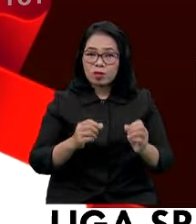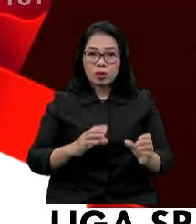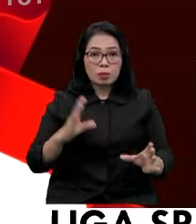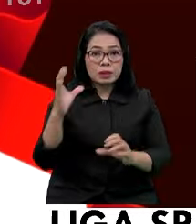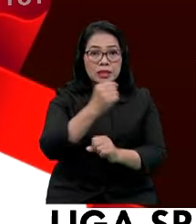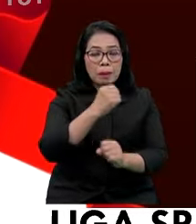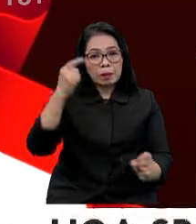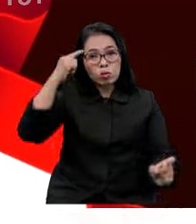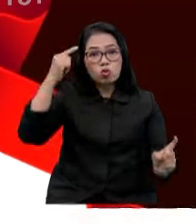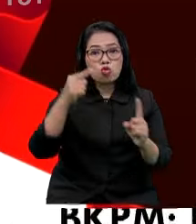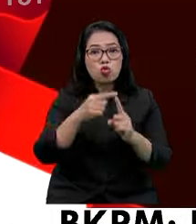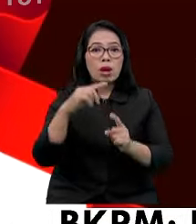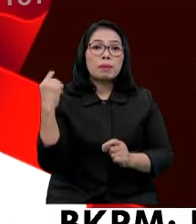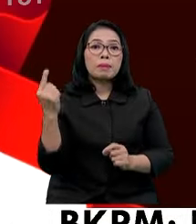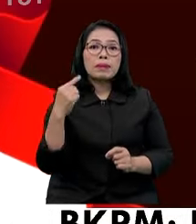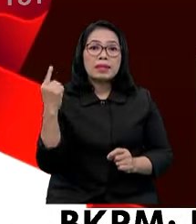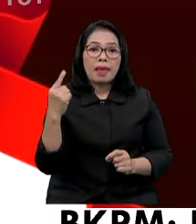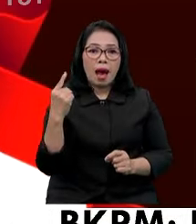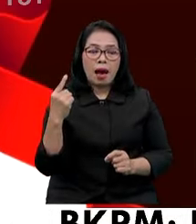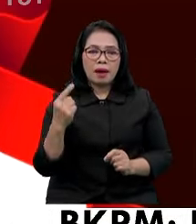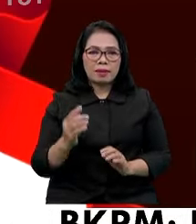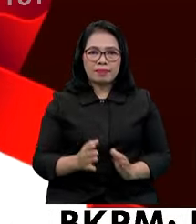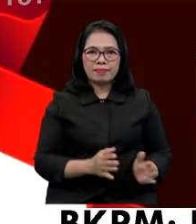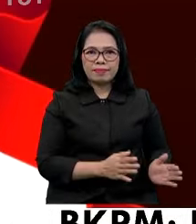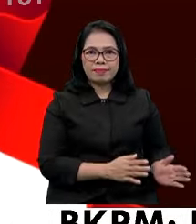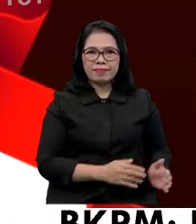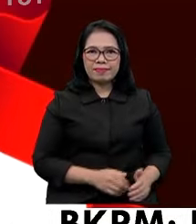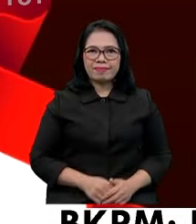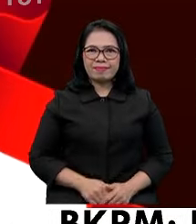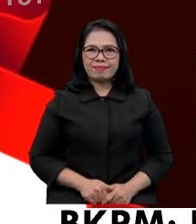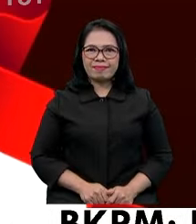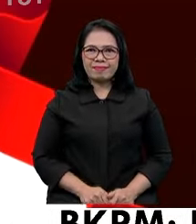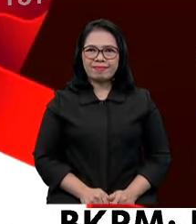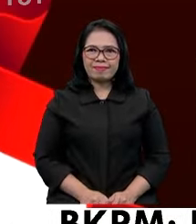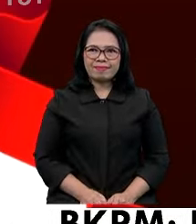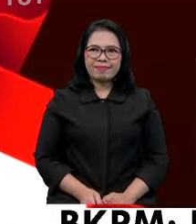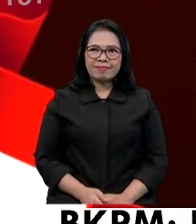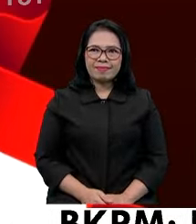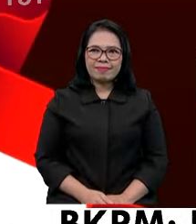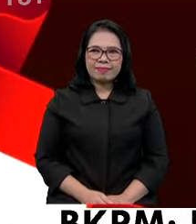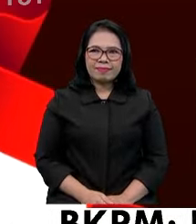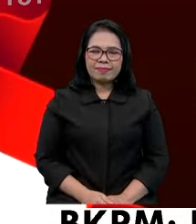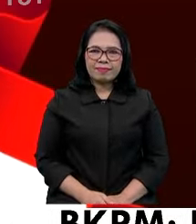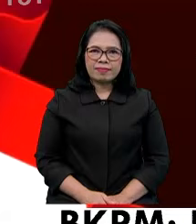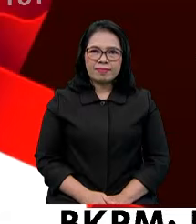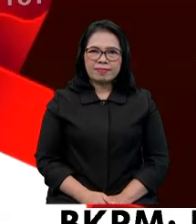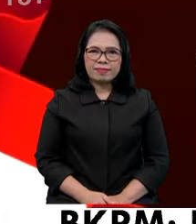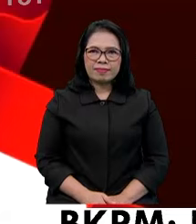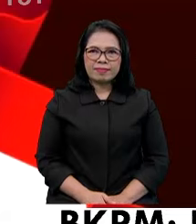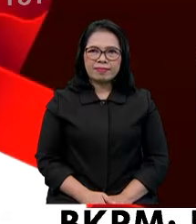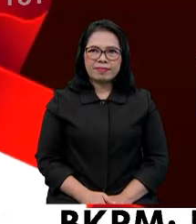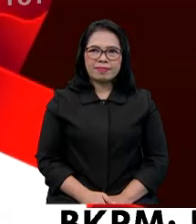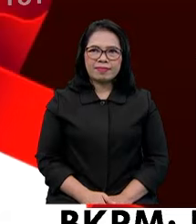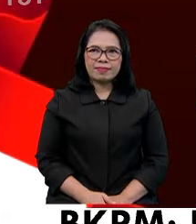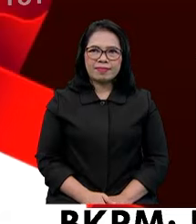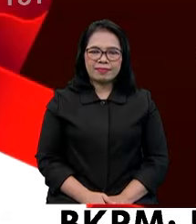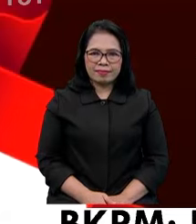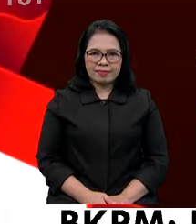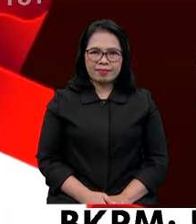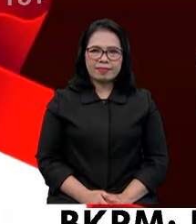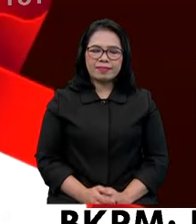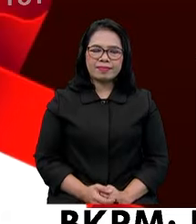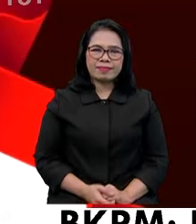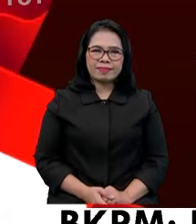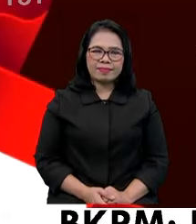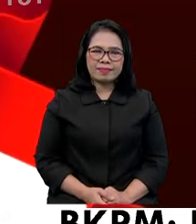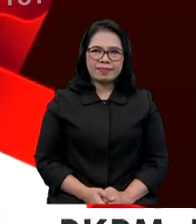pemerintah itu saya pikir itu Terima kasih Masih ada 20 detik Bapak Apakah ingin ditambahkan atau sudah cukup baik